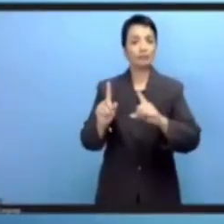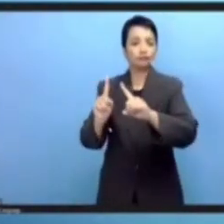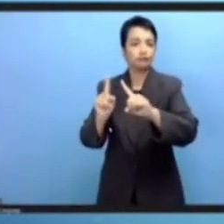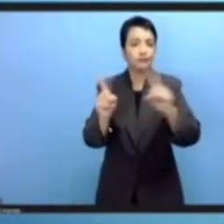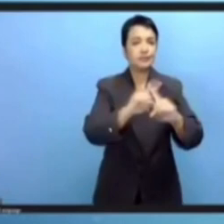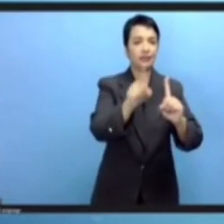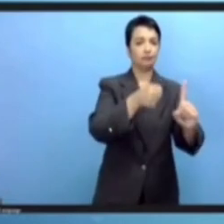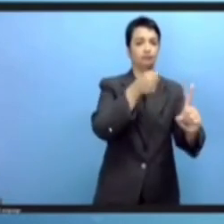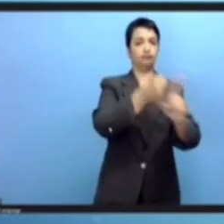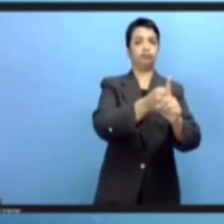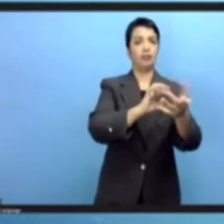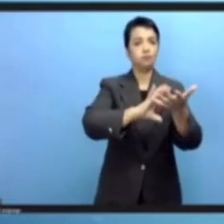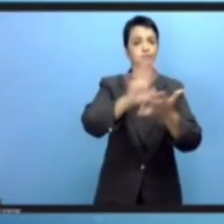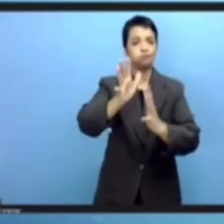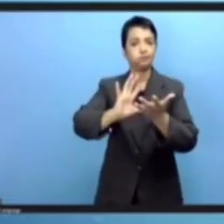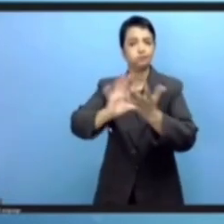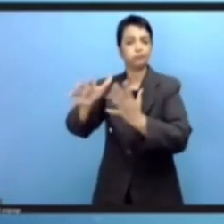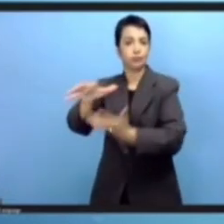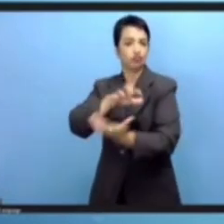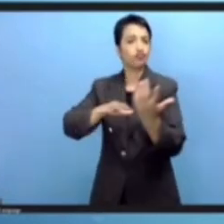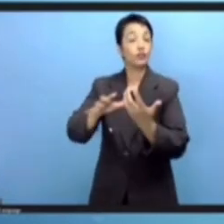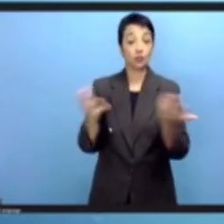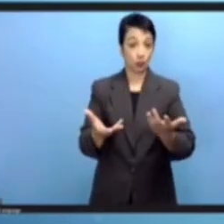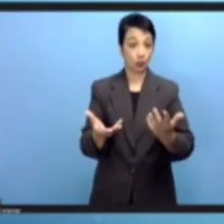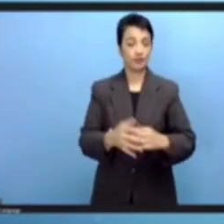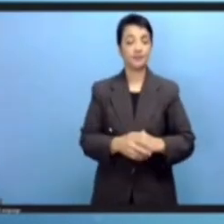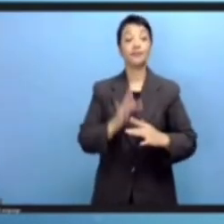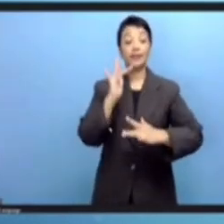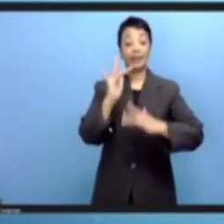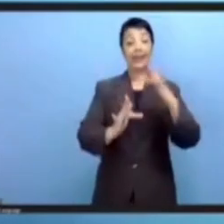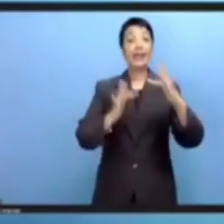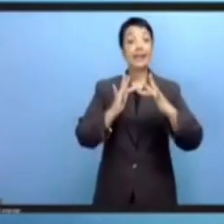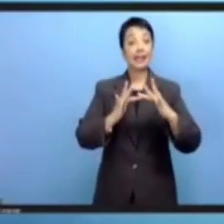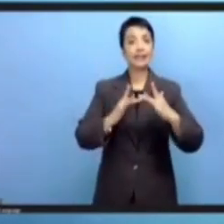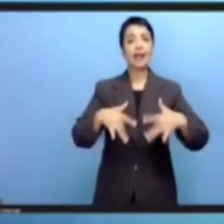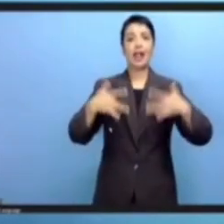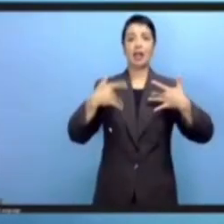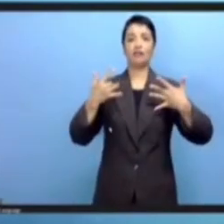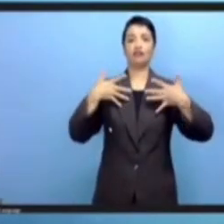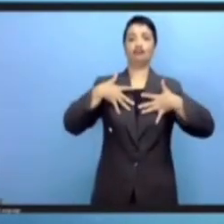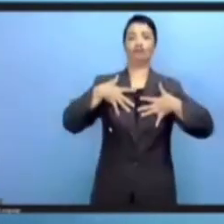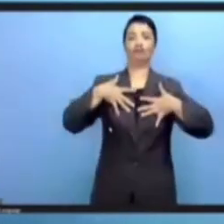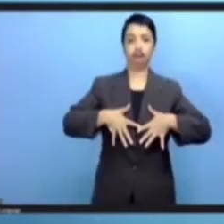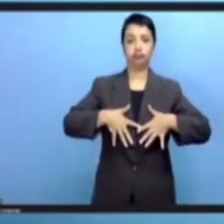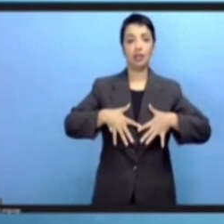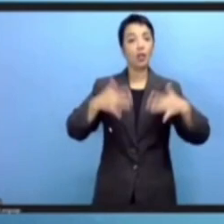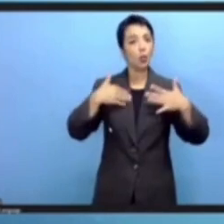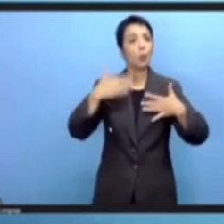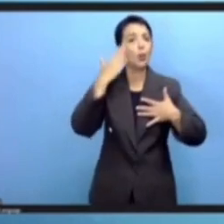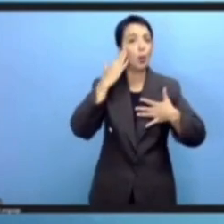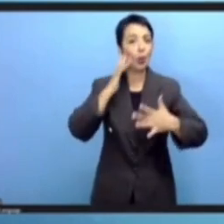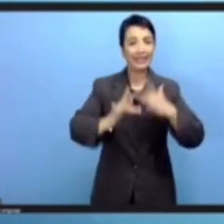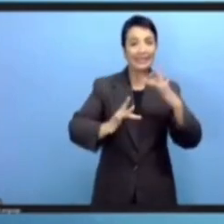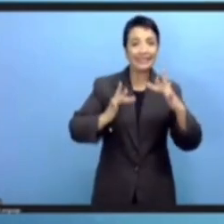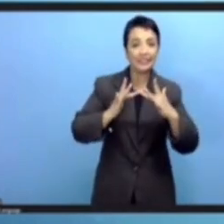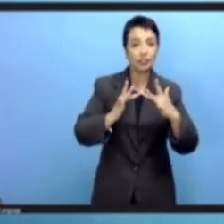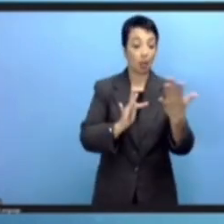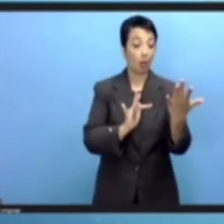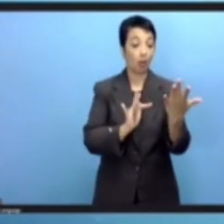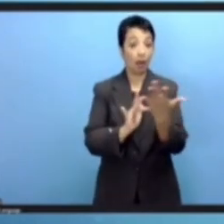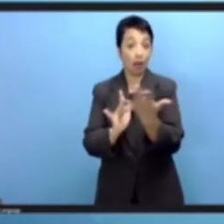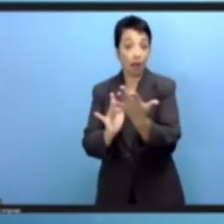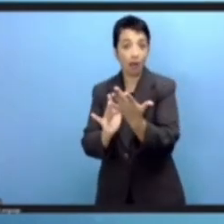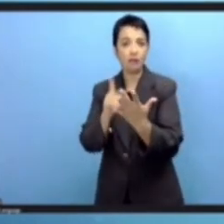pour accompagner ma première question, liée donc aux crises multiples qui s'articulent dans l'ère à laquelle on vit,